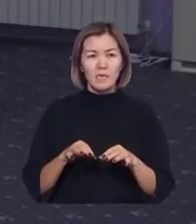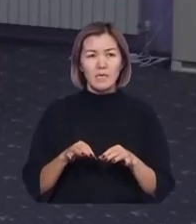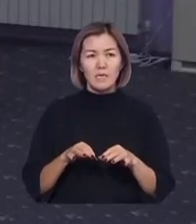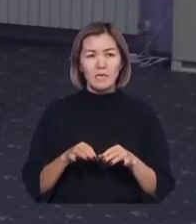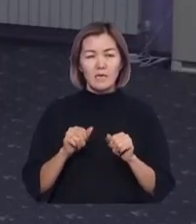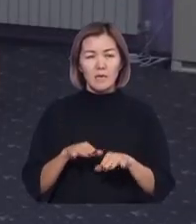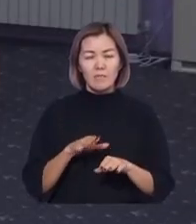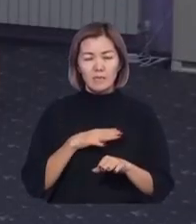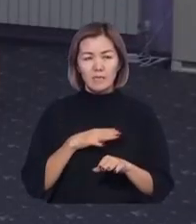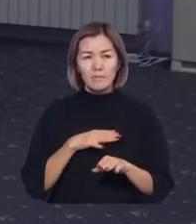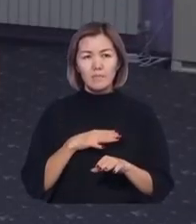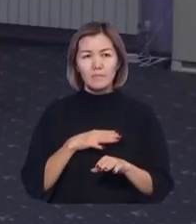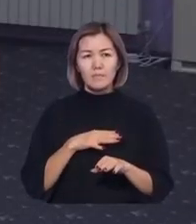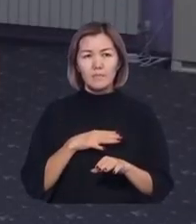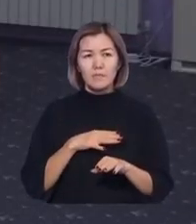қабылданып, соны